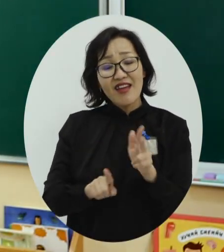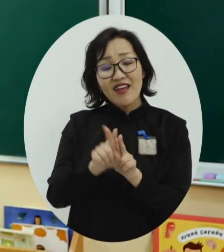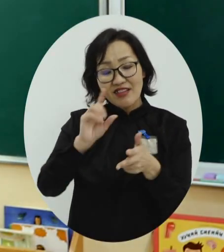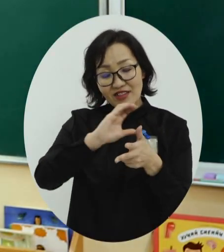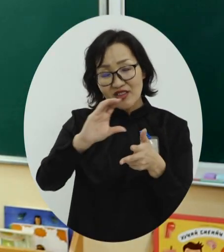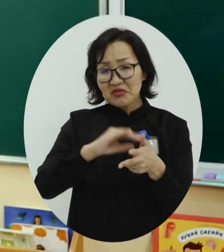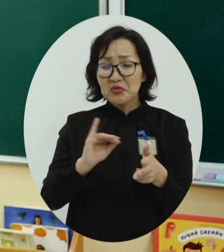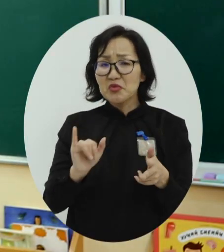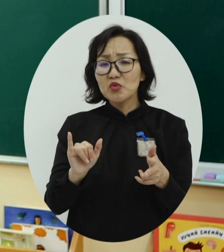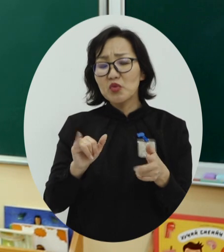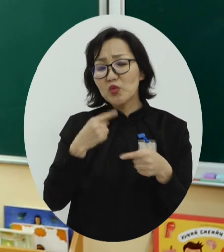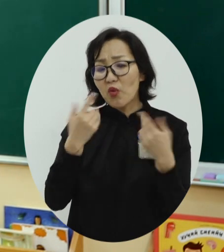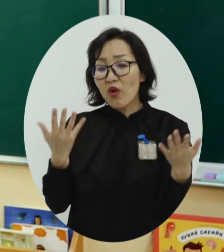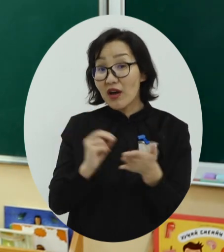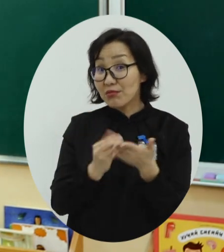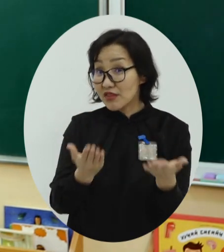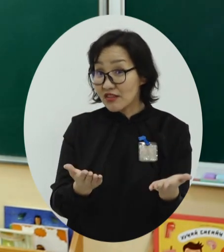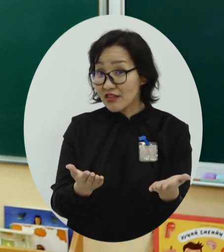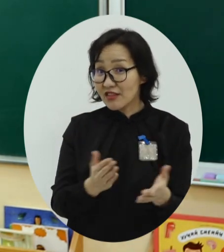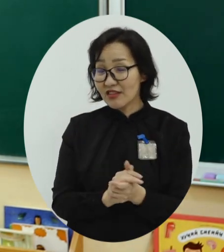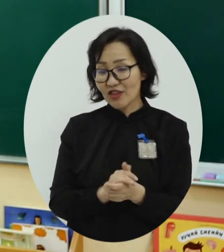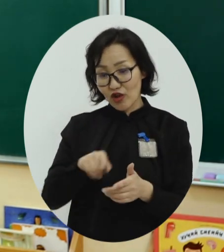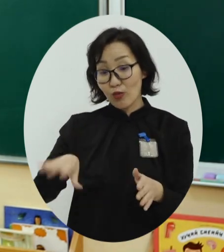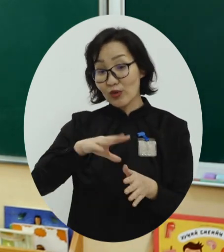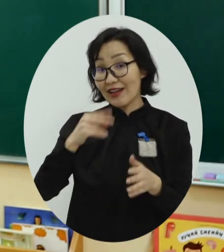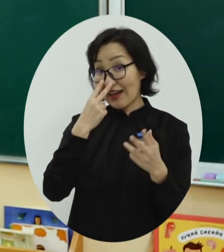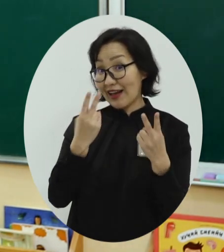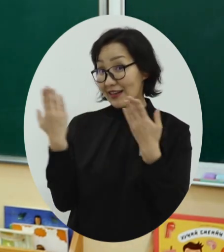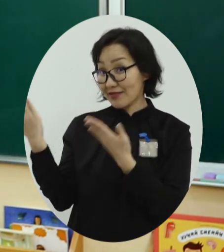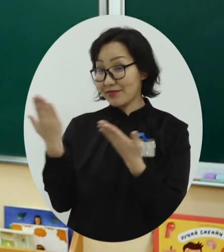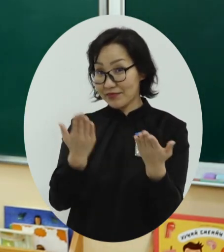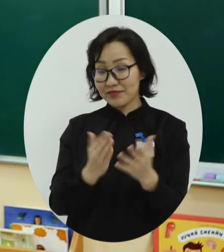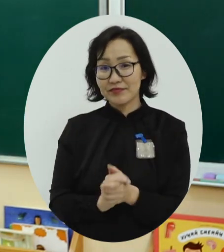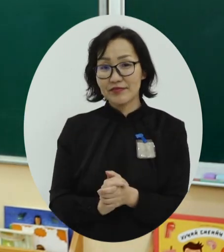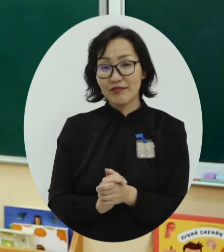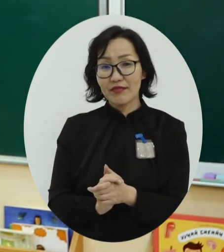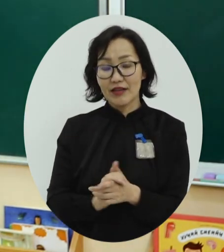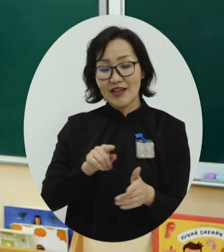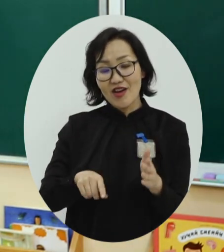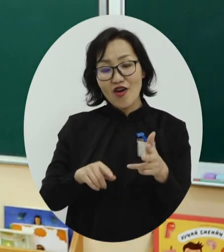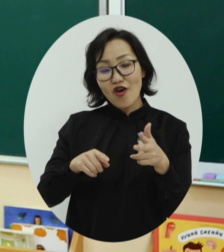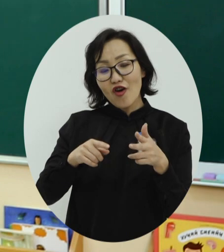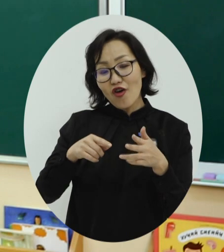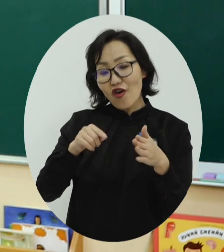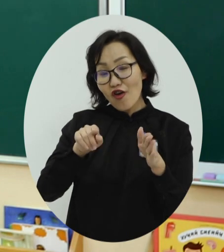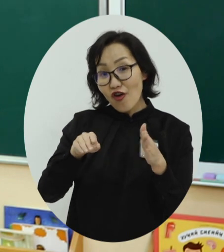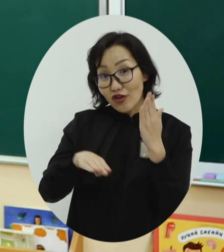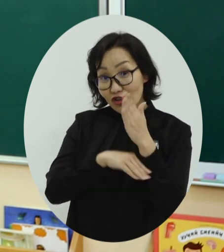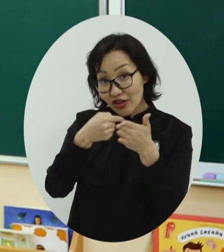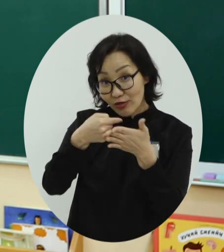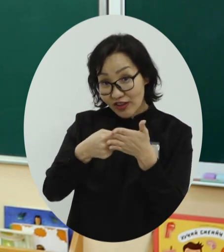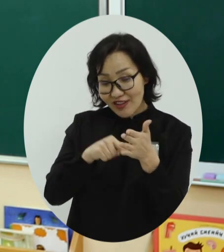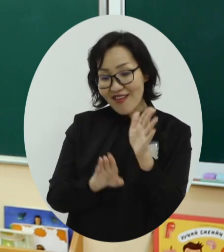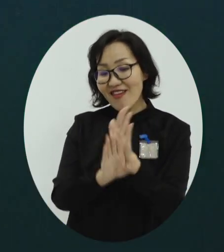яг юуг нь бичдэг юм бол, юуны тухай бичдэг юм бол гэдгийг бүгдээрээ харъя. За, өдрийн тэмдэглэлийн эхлэл хэсэгт